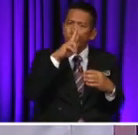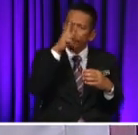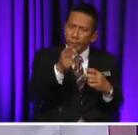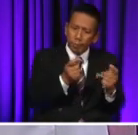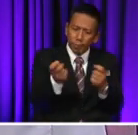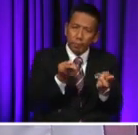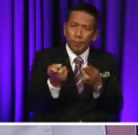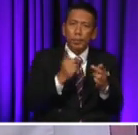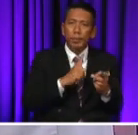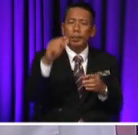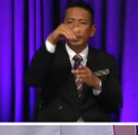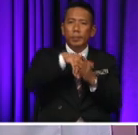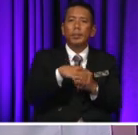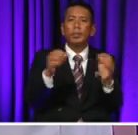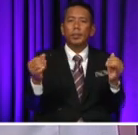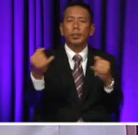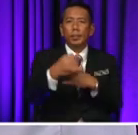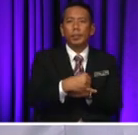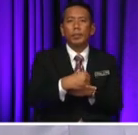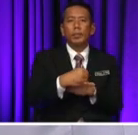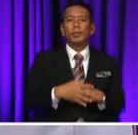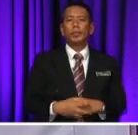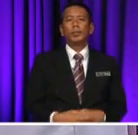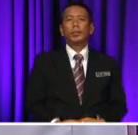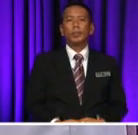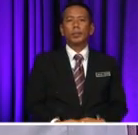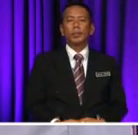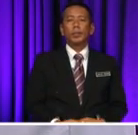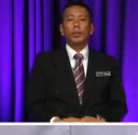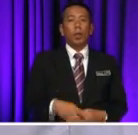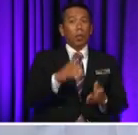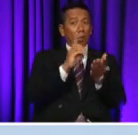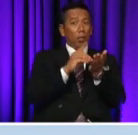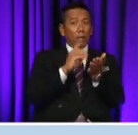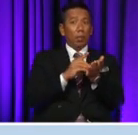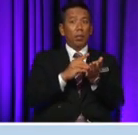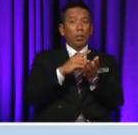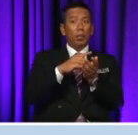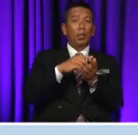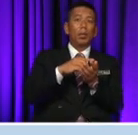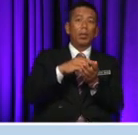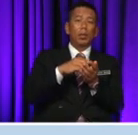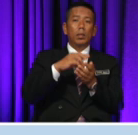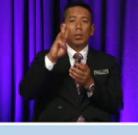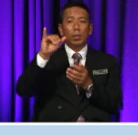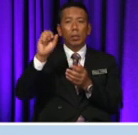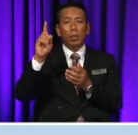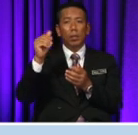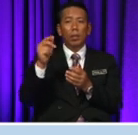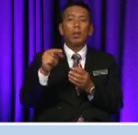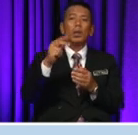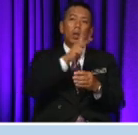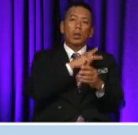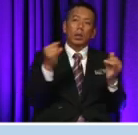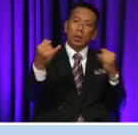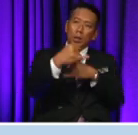dalam sebuah organisasi baik situasi yang pertama merupakan seorang ketua jabatan di sebuah Hospital